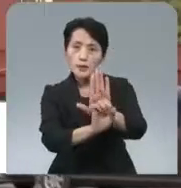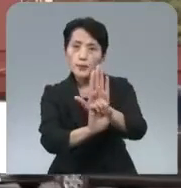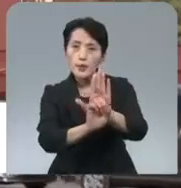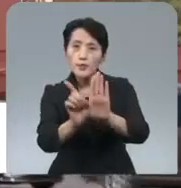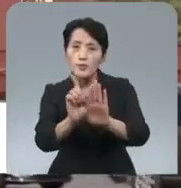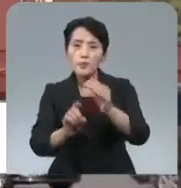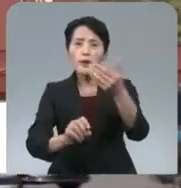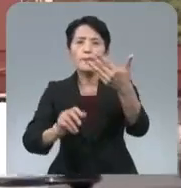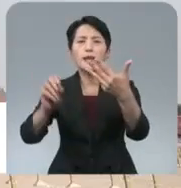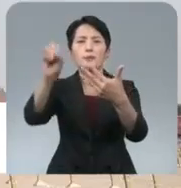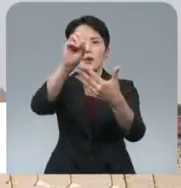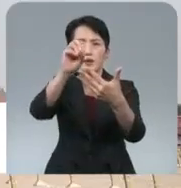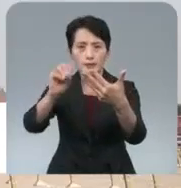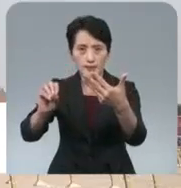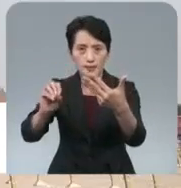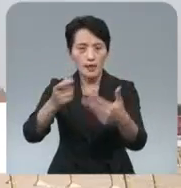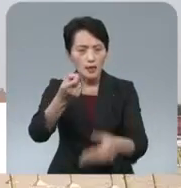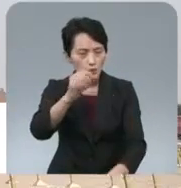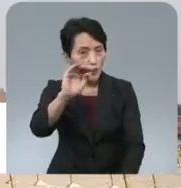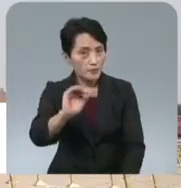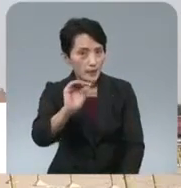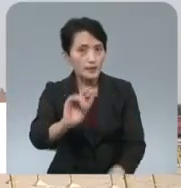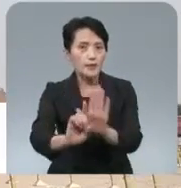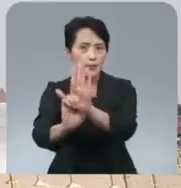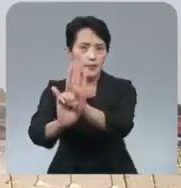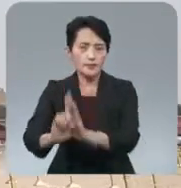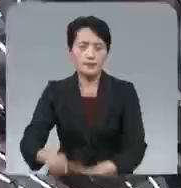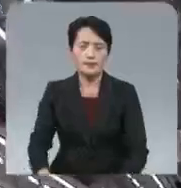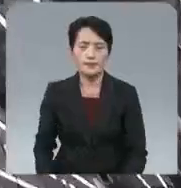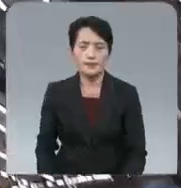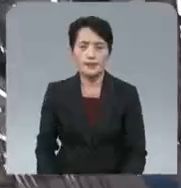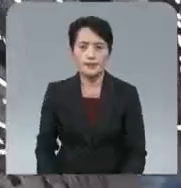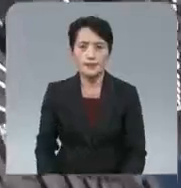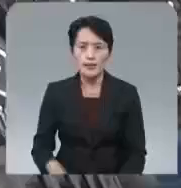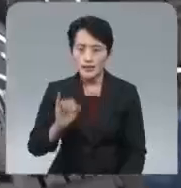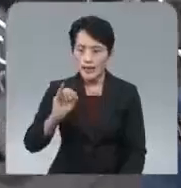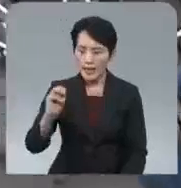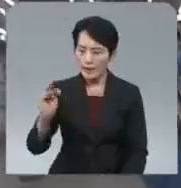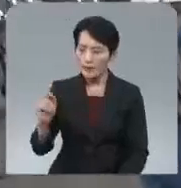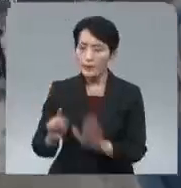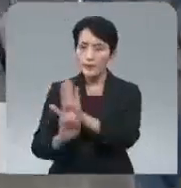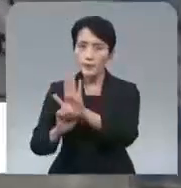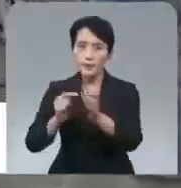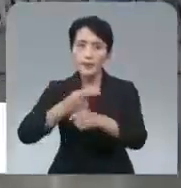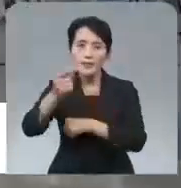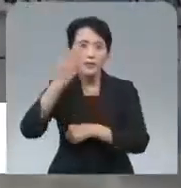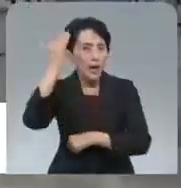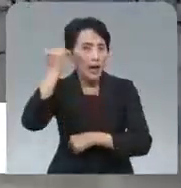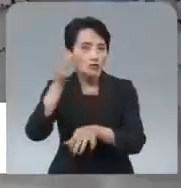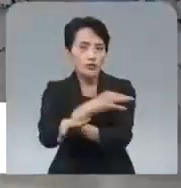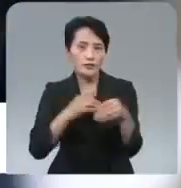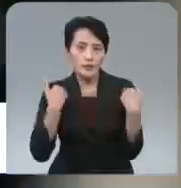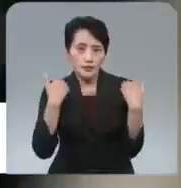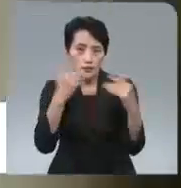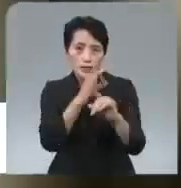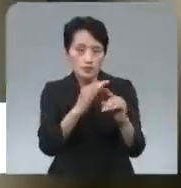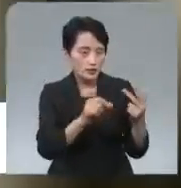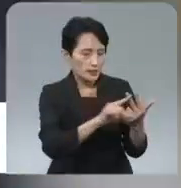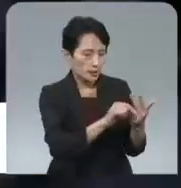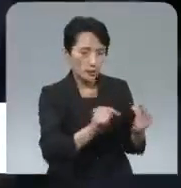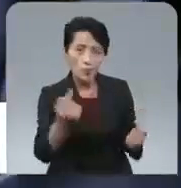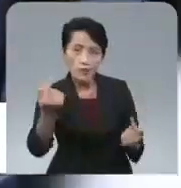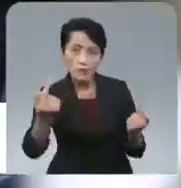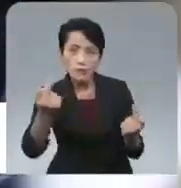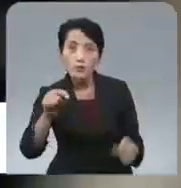chất ngoài ra hiệu quả của việc thực hiện ngân sách kinh tế bổ sung cũng phần nào à mà ép đánh giá tích cực hơn về triển vọng phát triển kinh tế